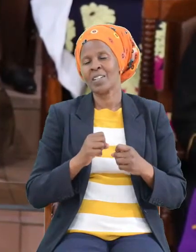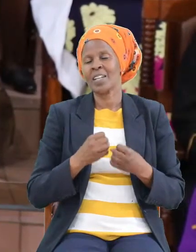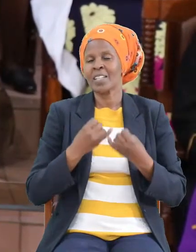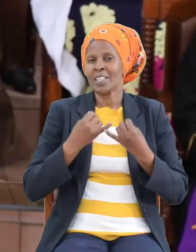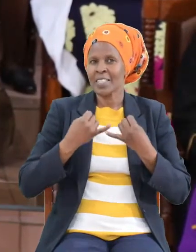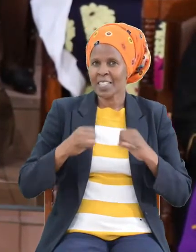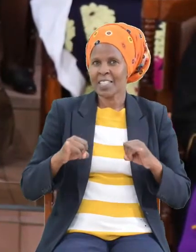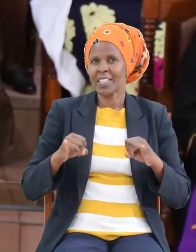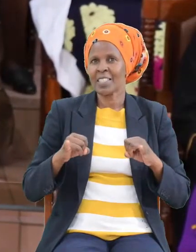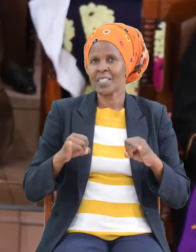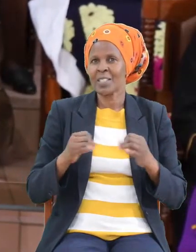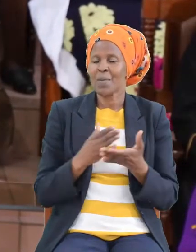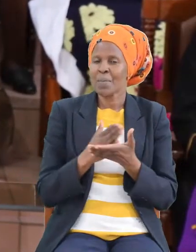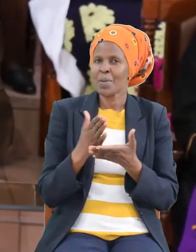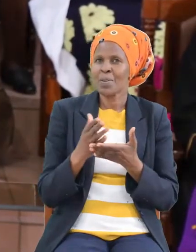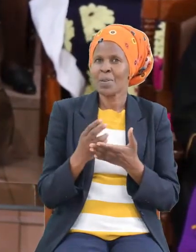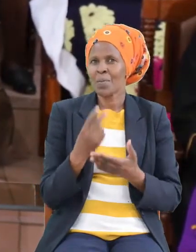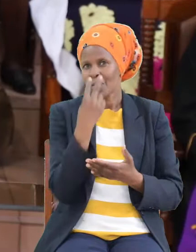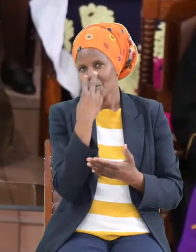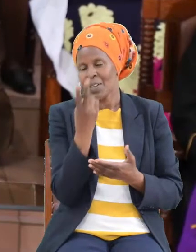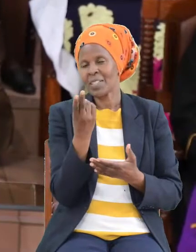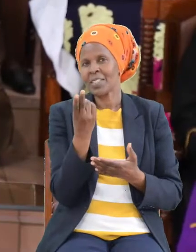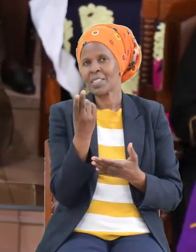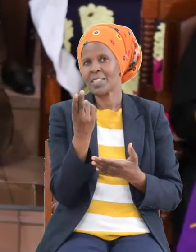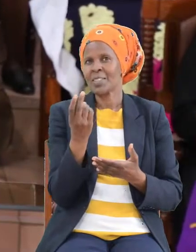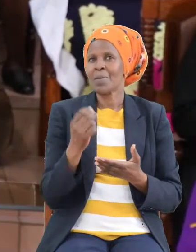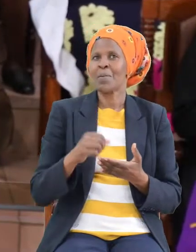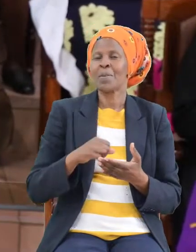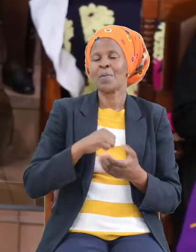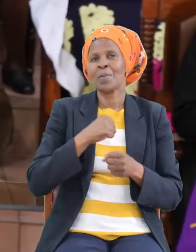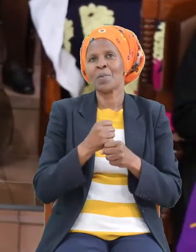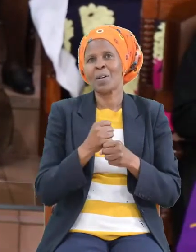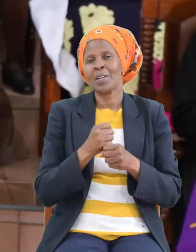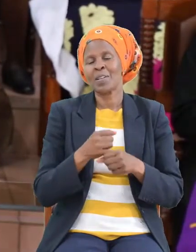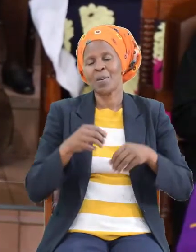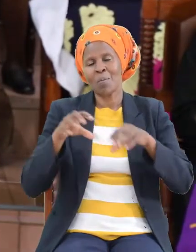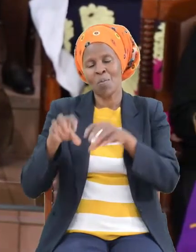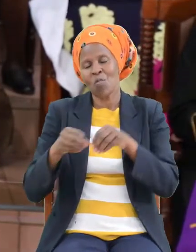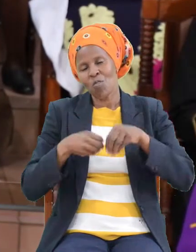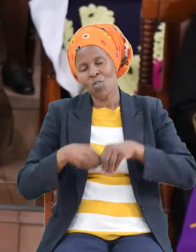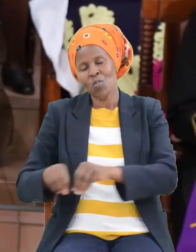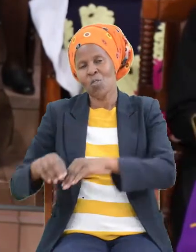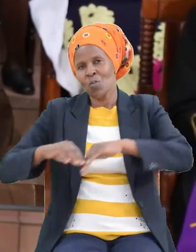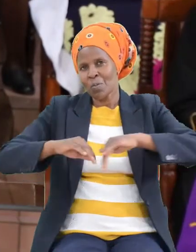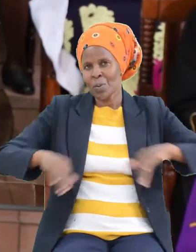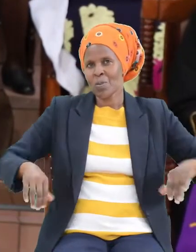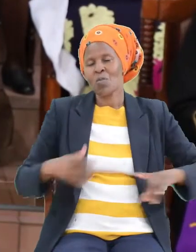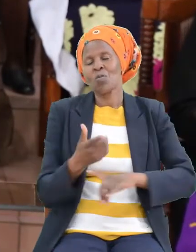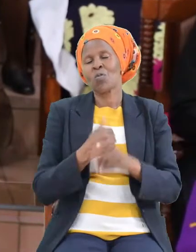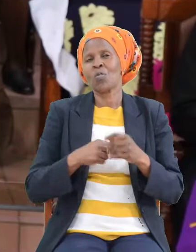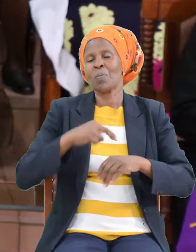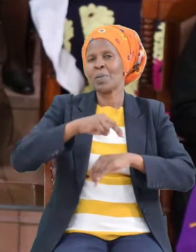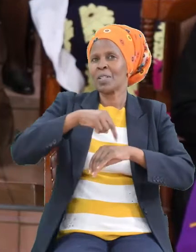nitakapotakaswa kati yenu mbele ya macho yao, maana nitawatoa kati ya mataifa,